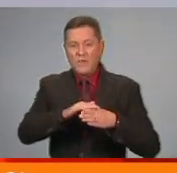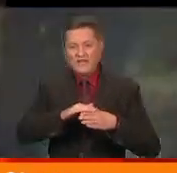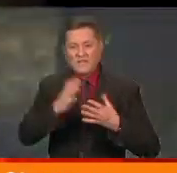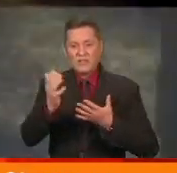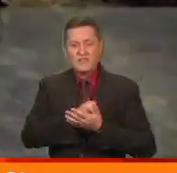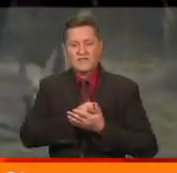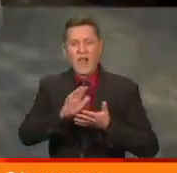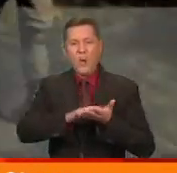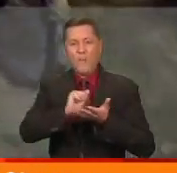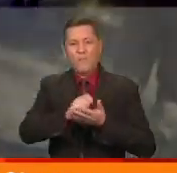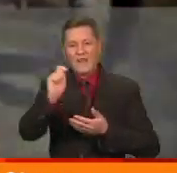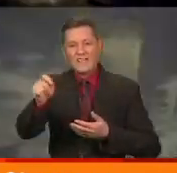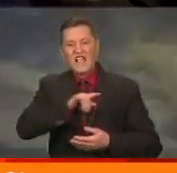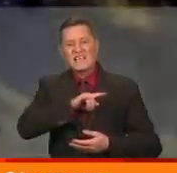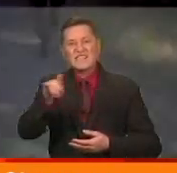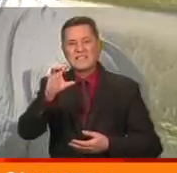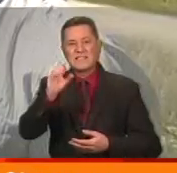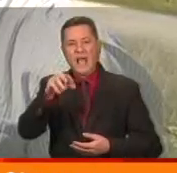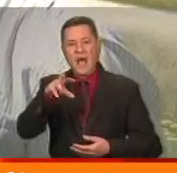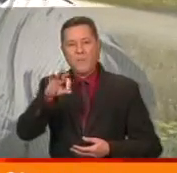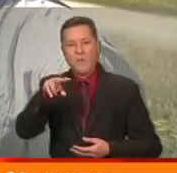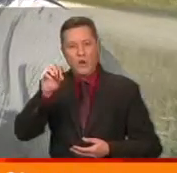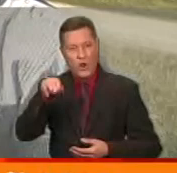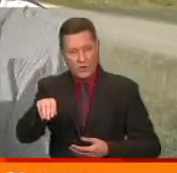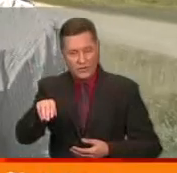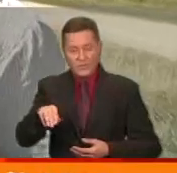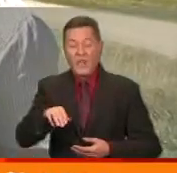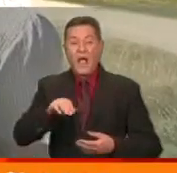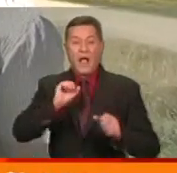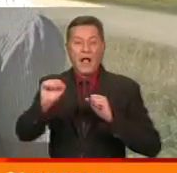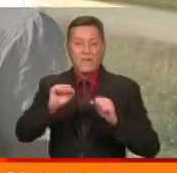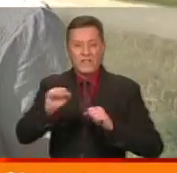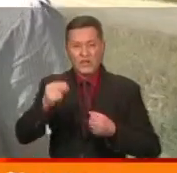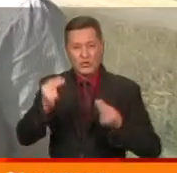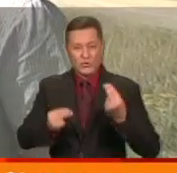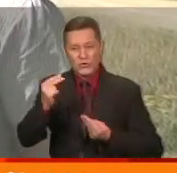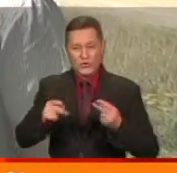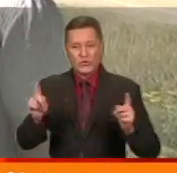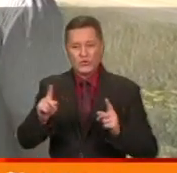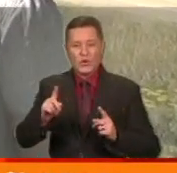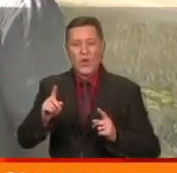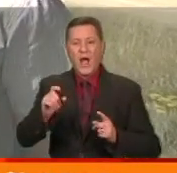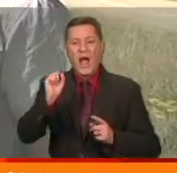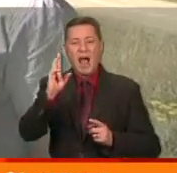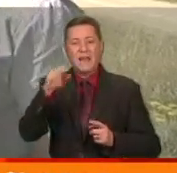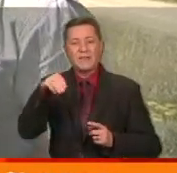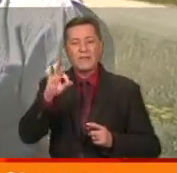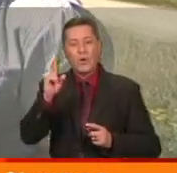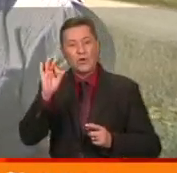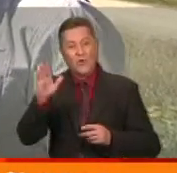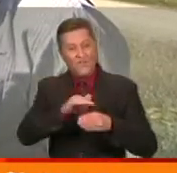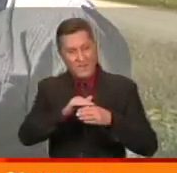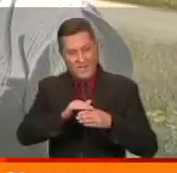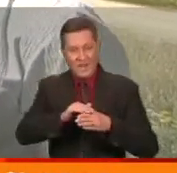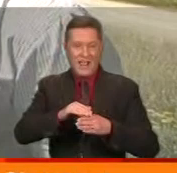дістав псевдо «Самоліт». Командир шутив, що самоліт, він самоліт, тому що Антонов, але він завжди підшучував,